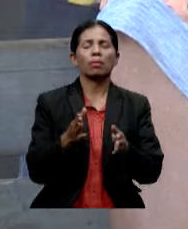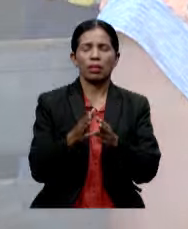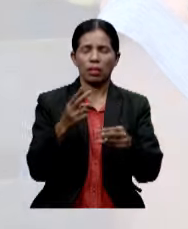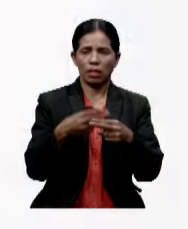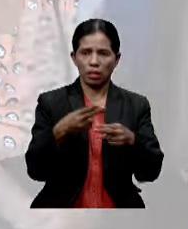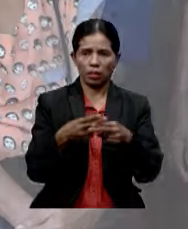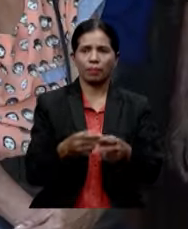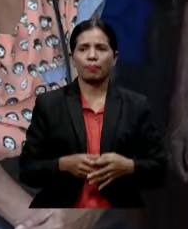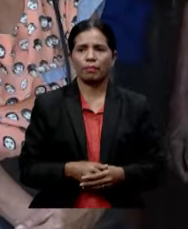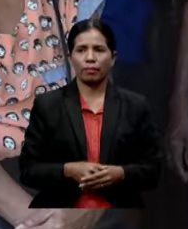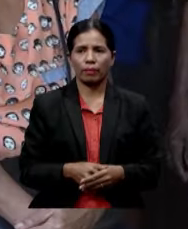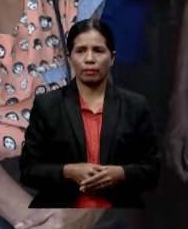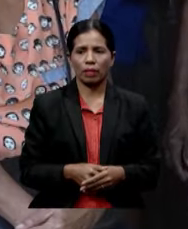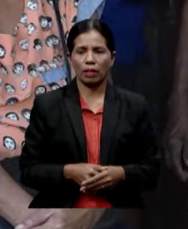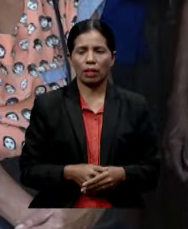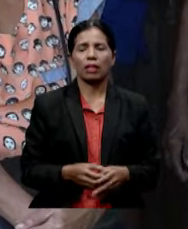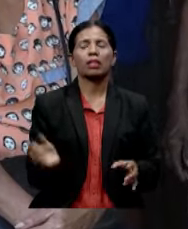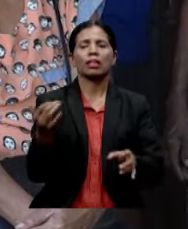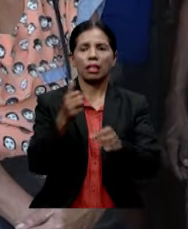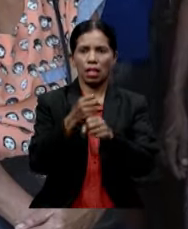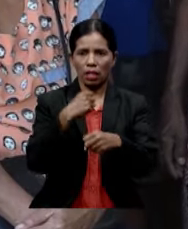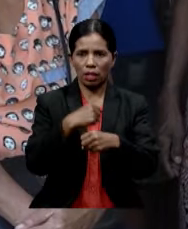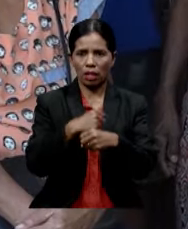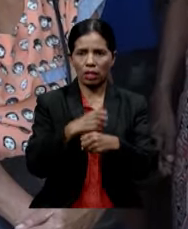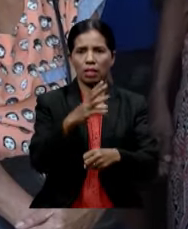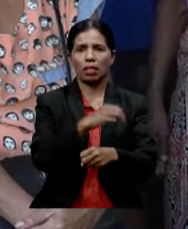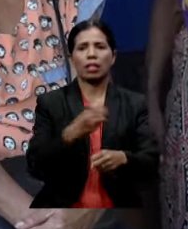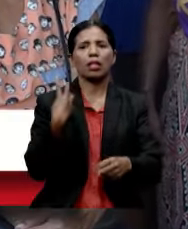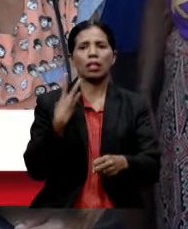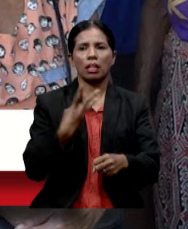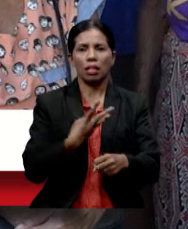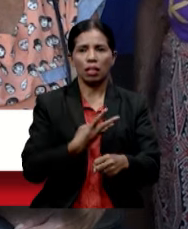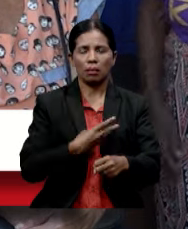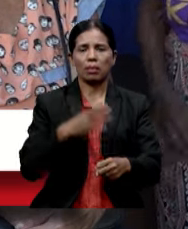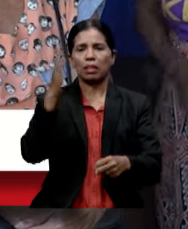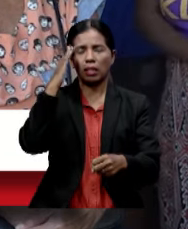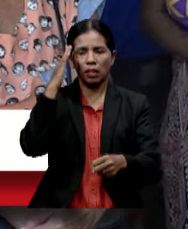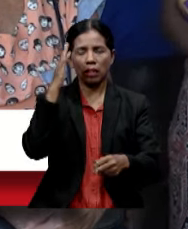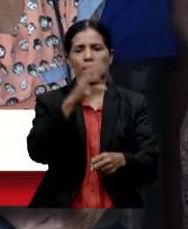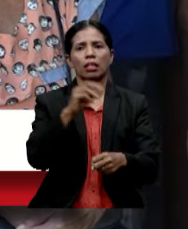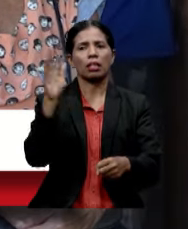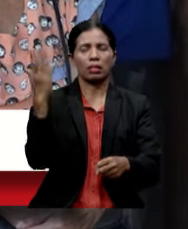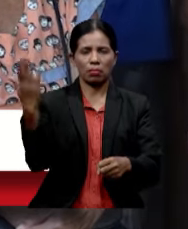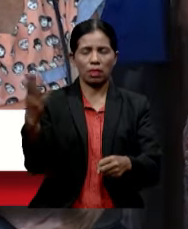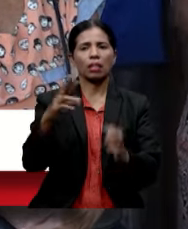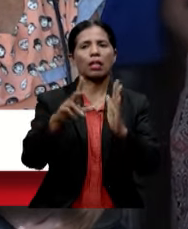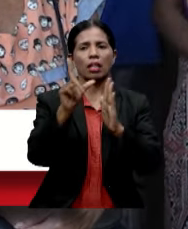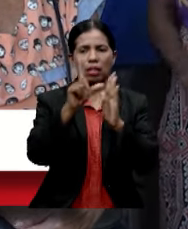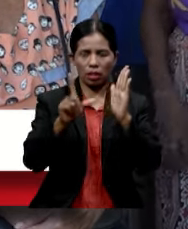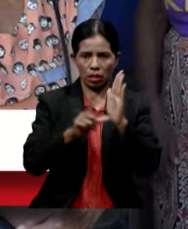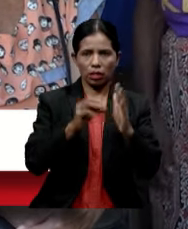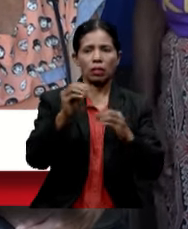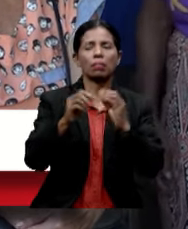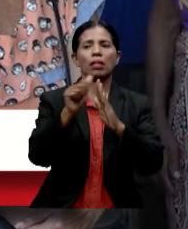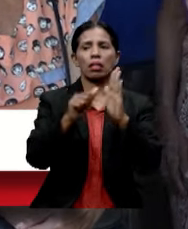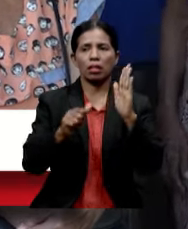tuntutnya. Ene duni katak nyamu itu bang nia halo anta nia mas ia parti ra misik ame mus atene katak ia nba mas lei regulela. Kona barti u kodigo